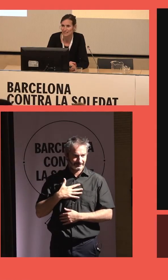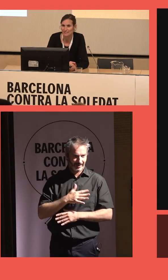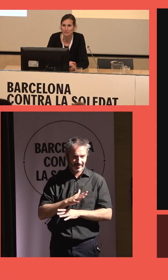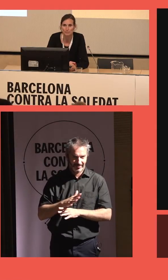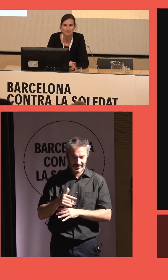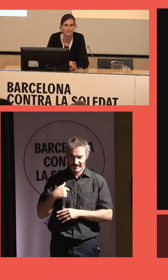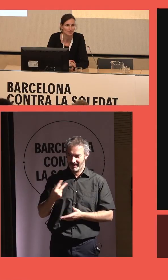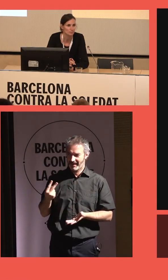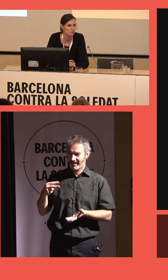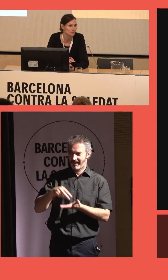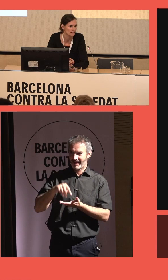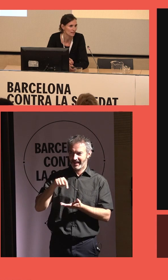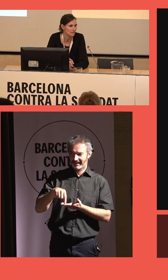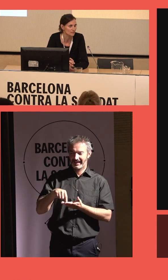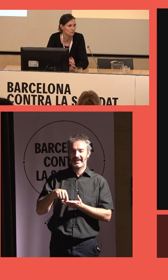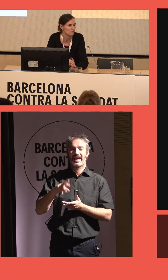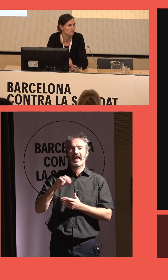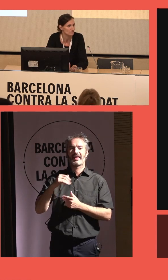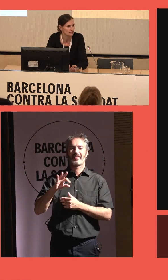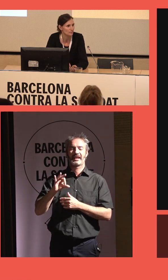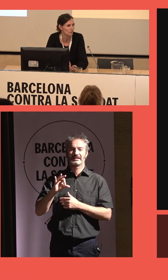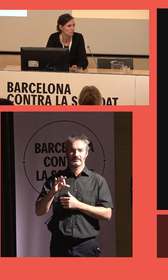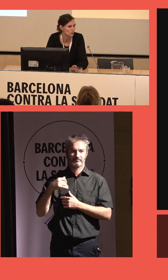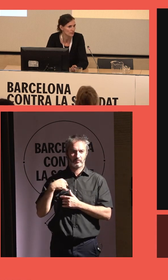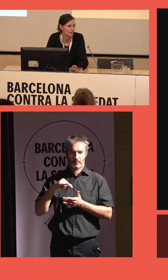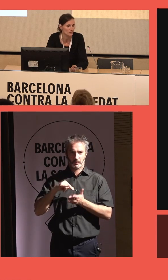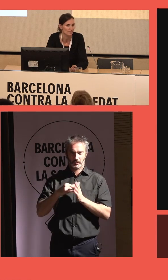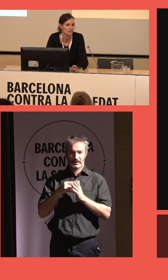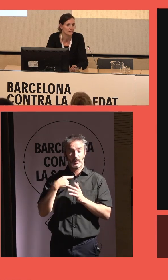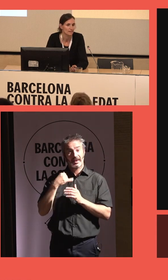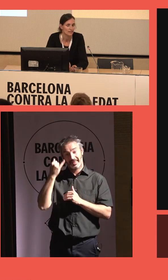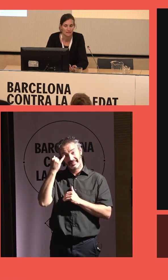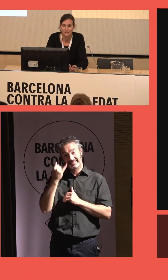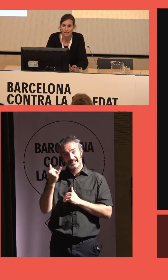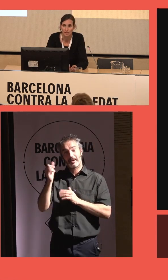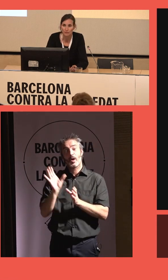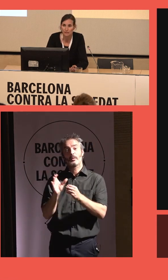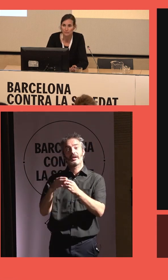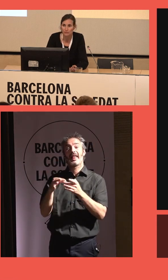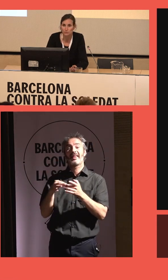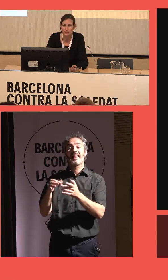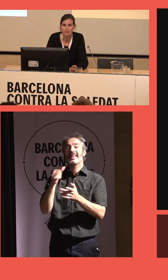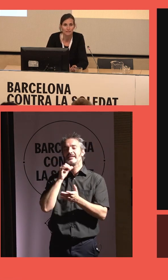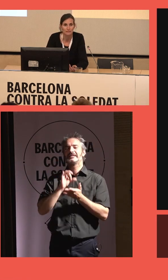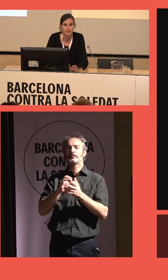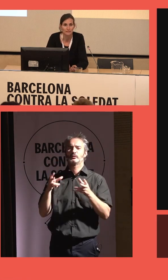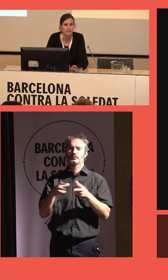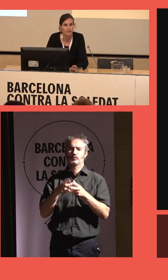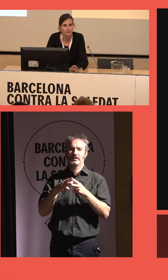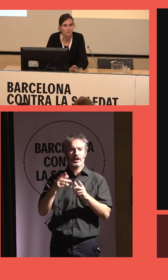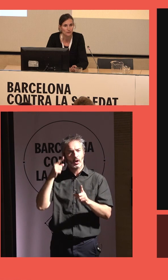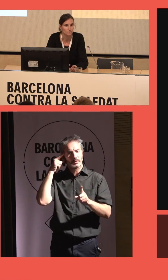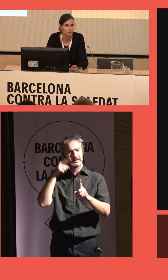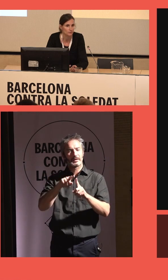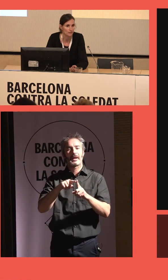aquí presentant el projecte Radars una iniciativa comunitària liderada pels serveis socials que s'adreça a reduir la solitud de